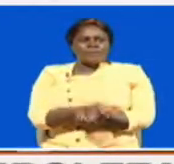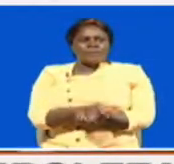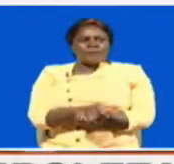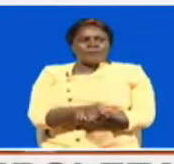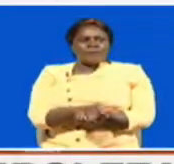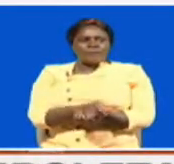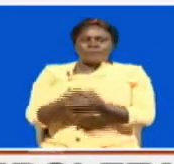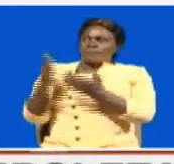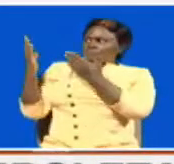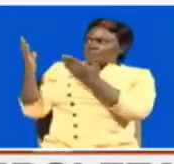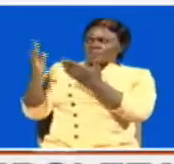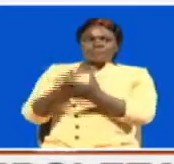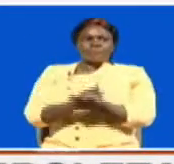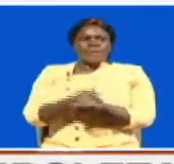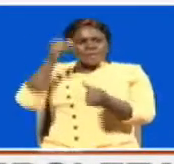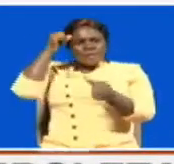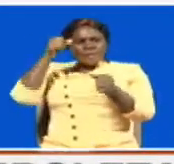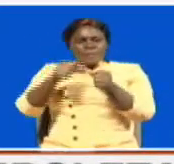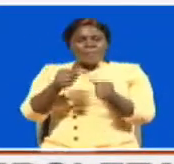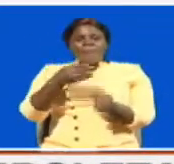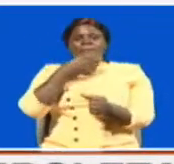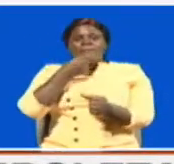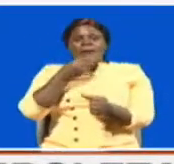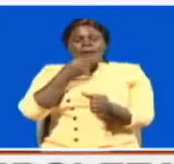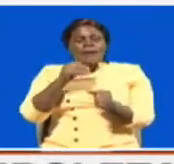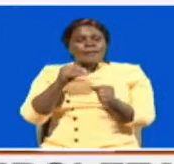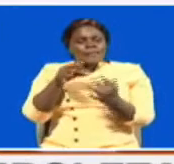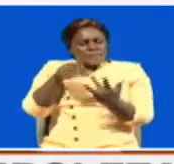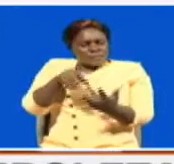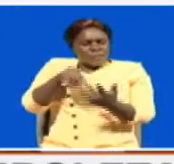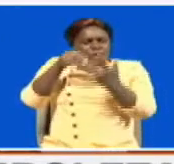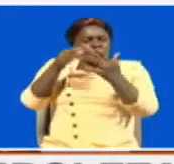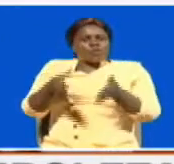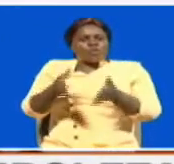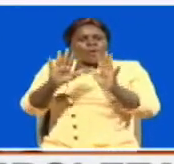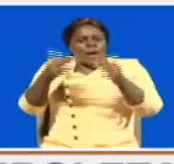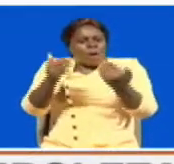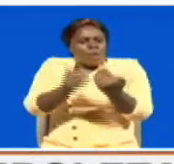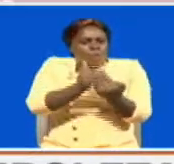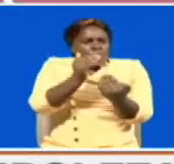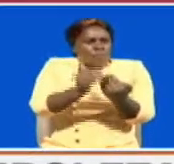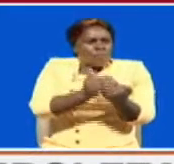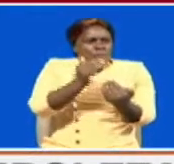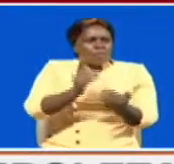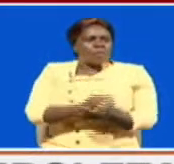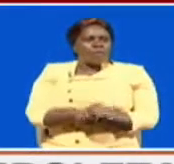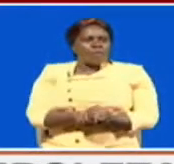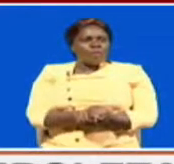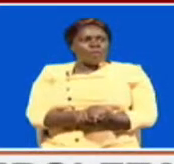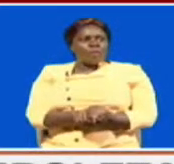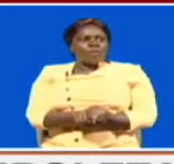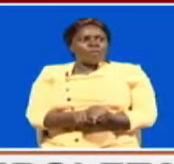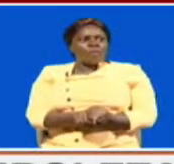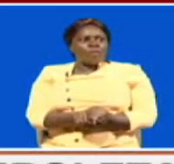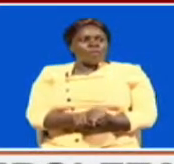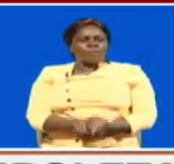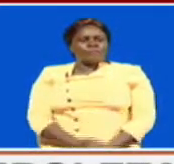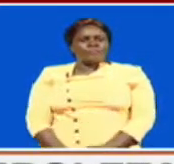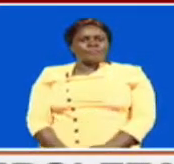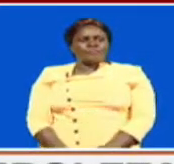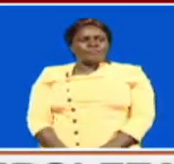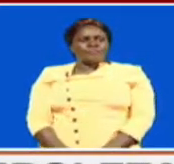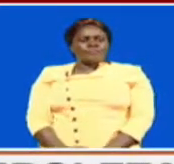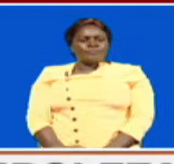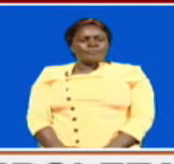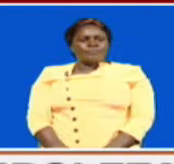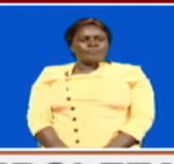Jacqueline Lidubwi anamkumbuka Kibwana kwa namna speciali alivyomkuza. I'm Jacqueline Lidubwi because of Kibwana Onguso. If